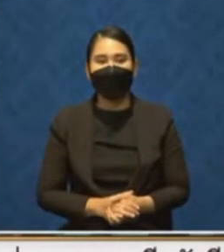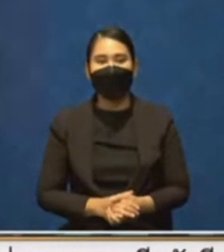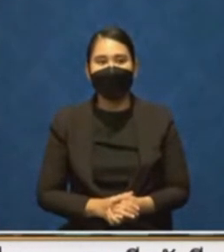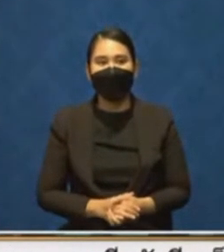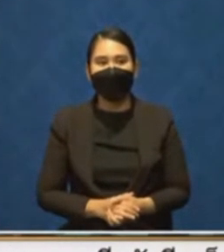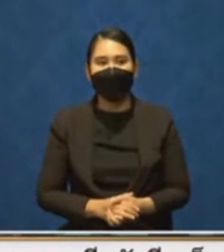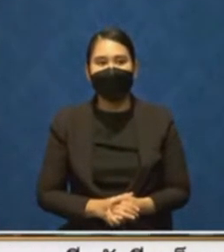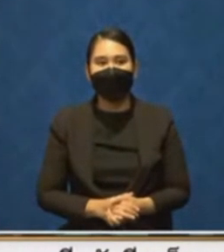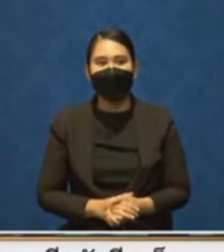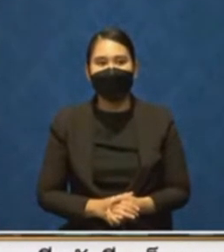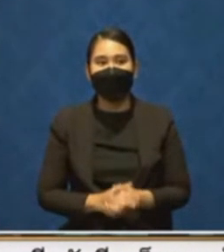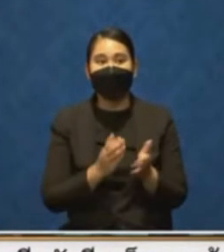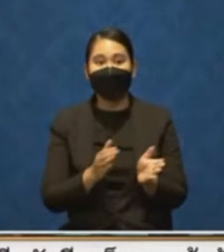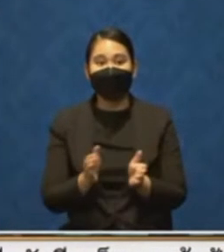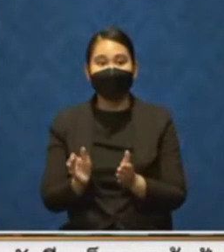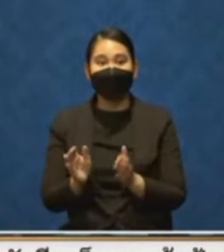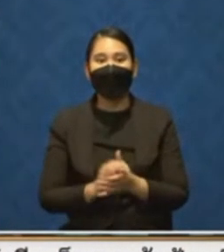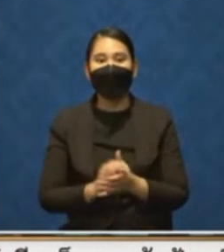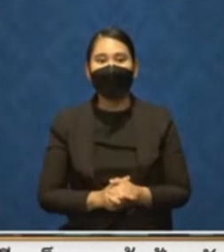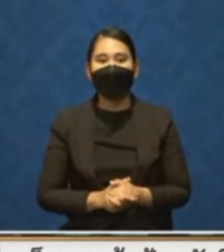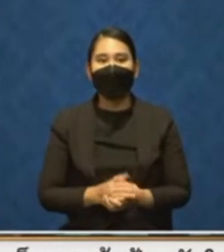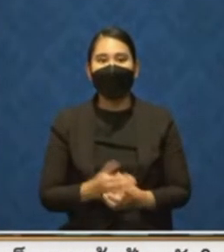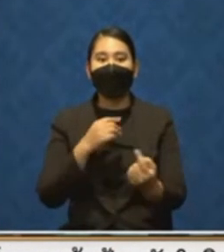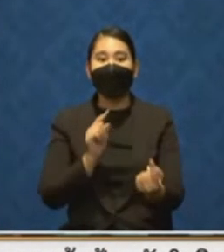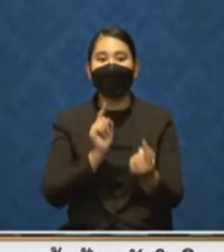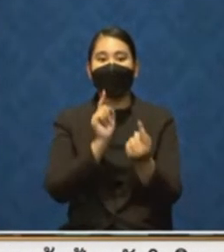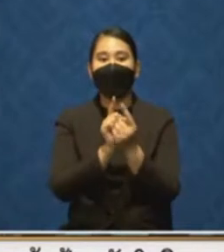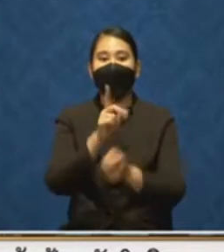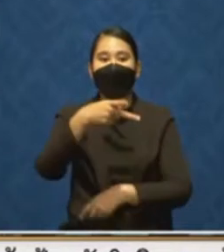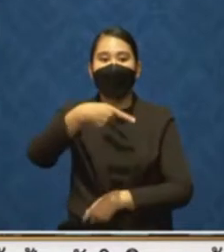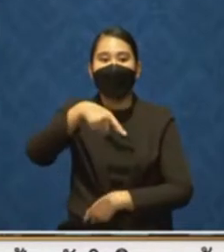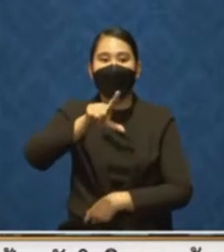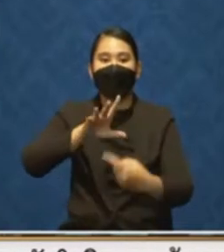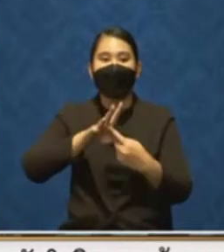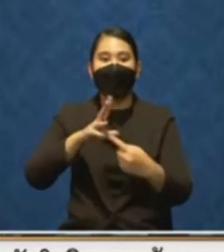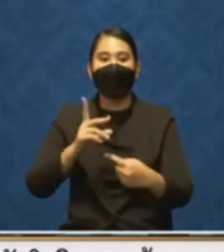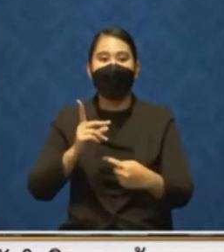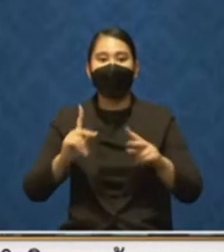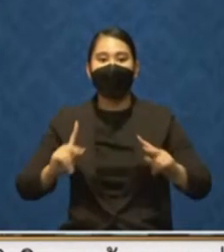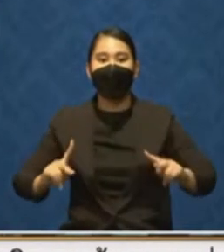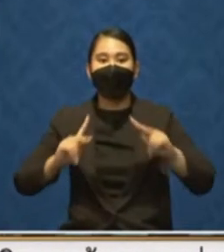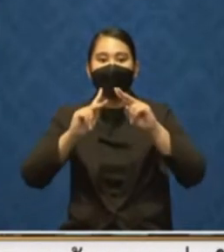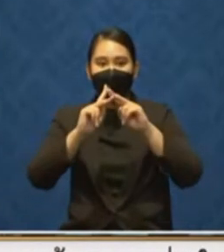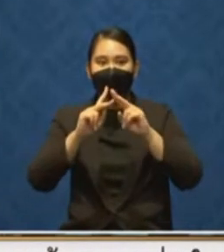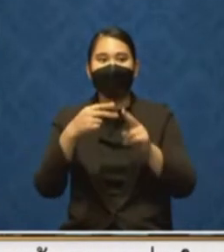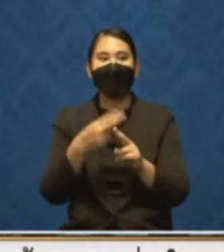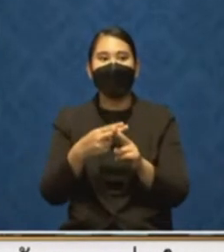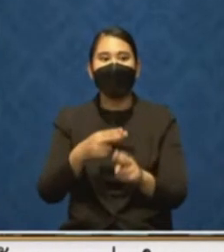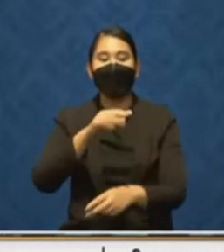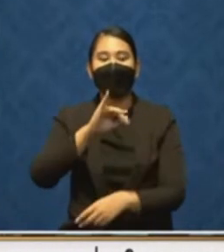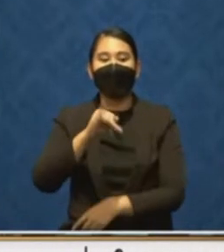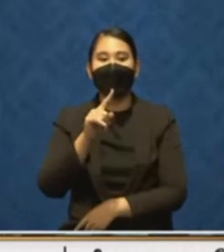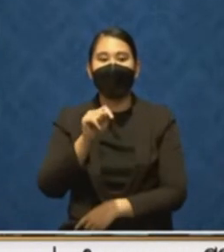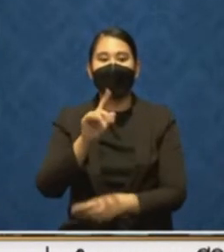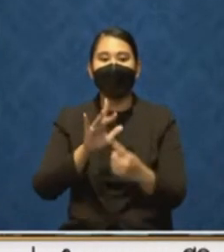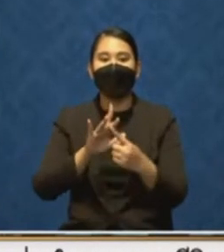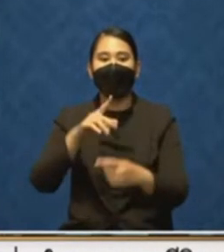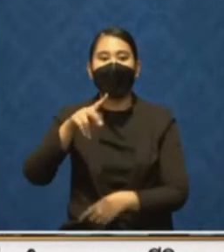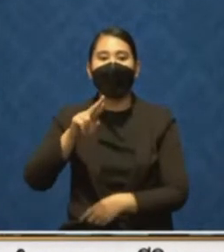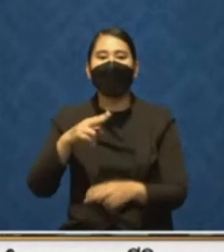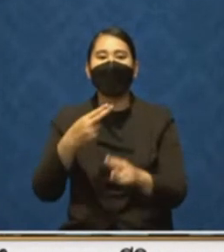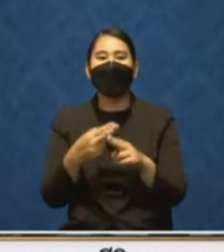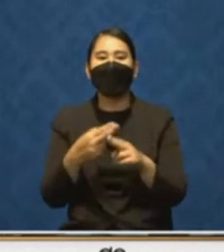ผมเจอท่านปลัดกระทรวงคุณจตุพรบุรุษพัฒน์วงการคะนี่ปลัดตุ๋ม